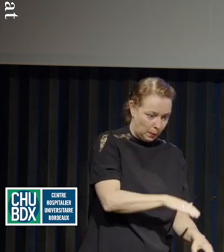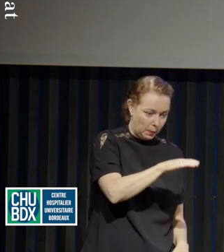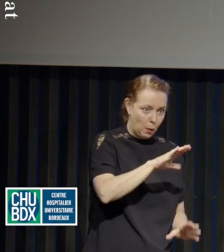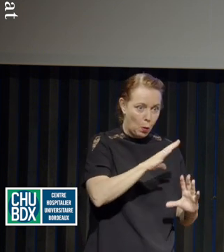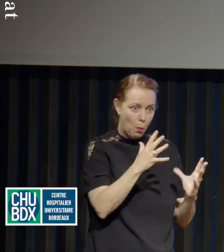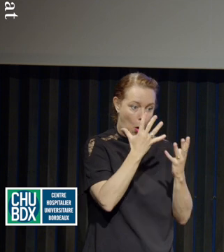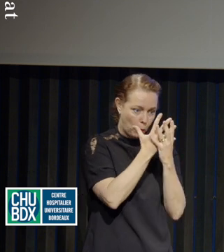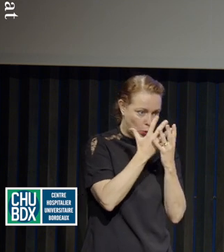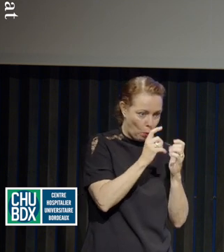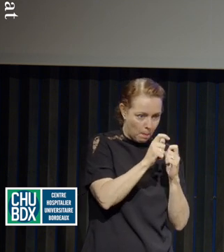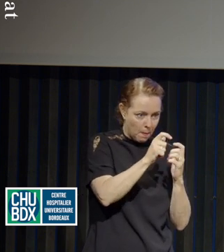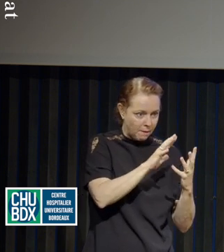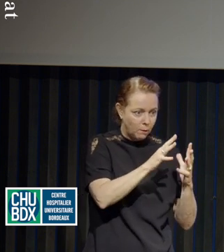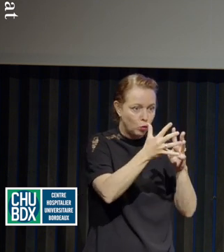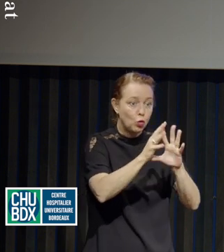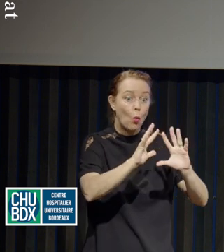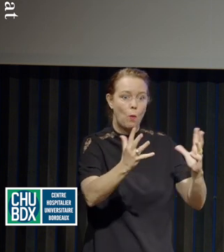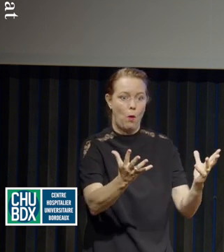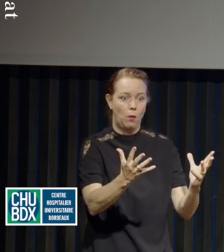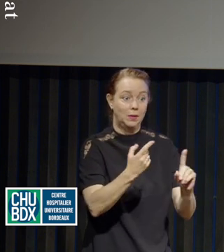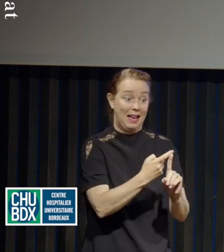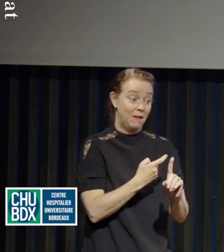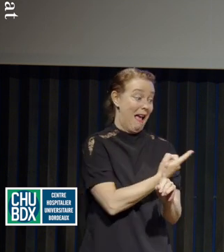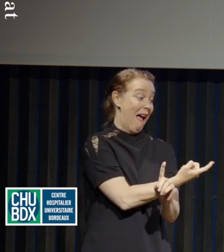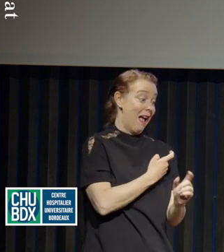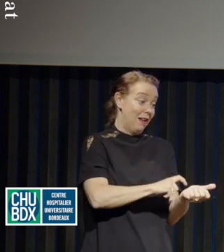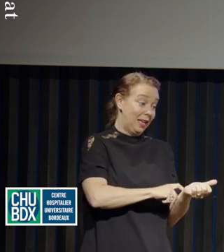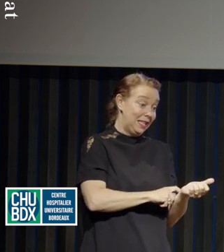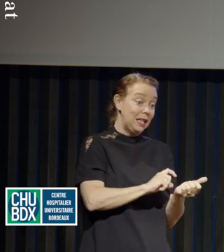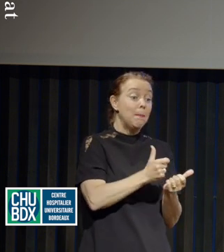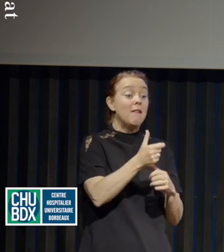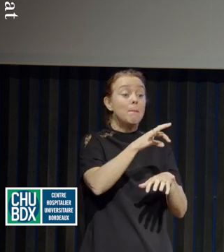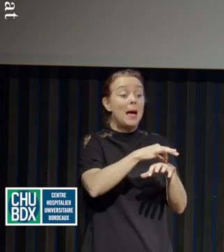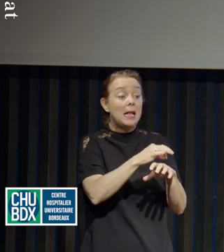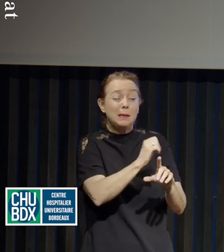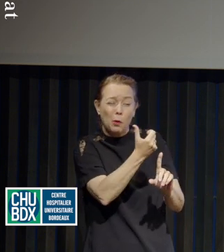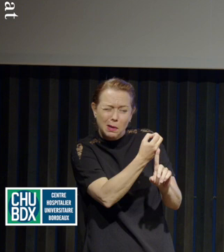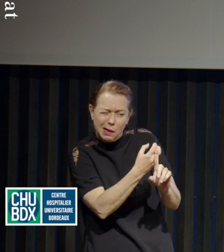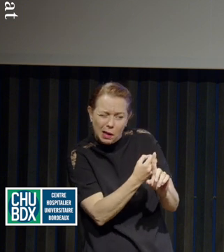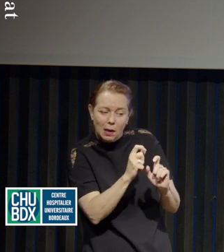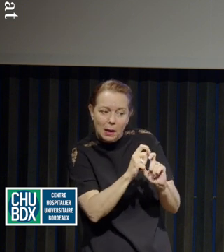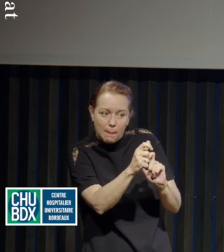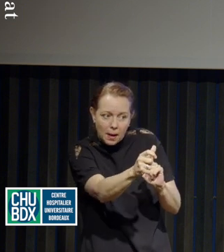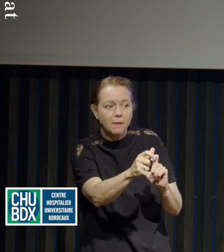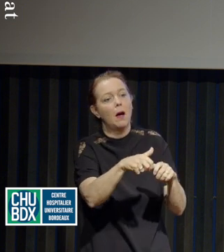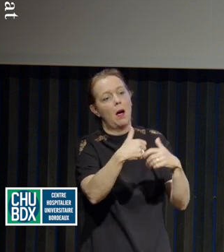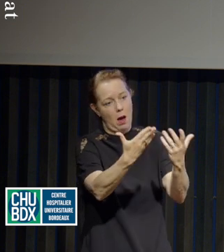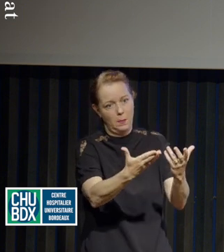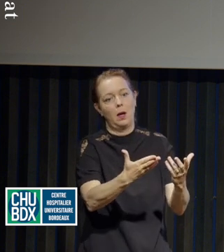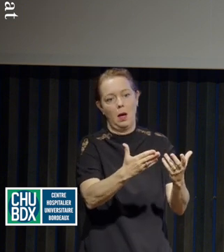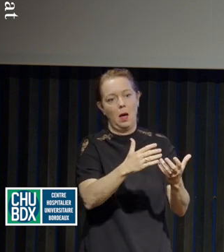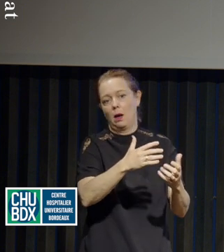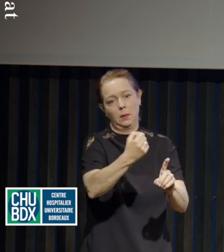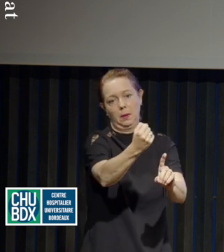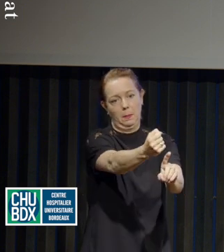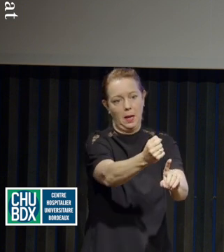troubles, depuis les facteurs de risque aux premiers signes de la maladie, jusqu'à le développement finalement de